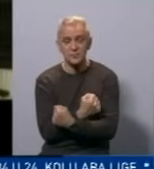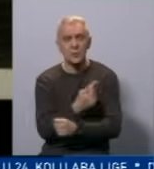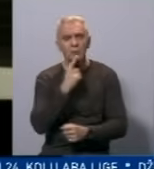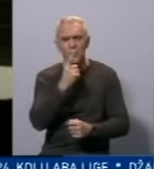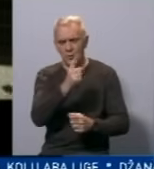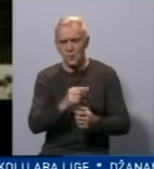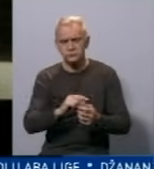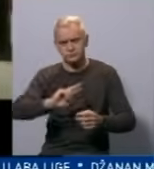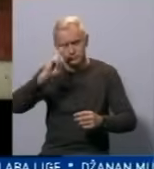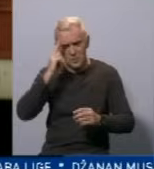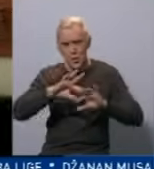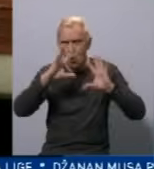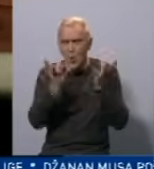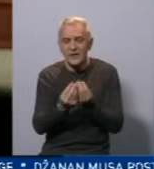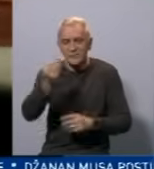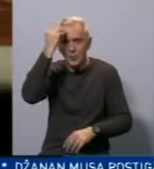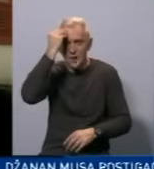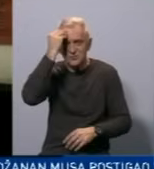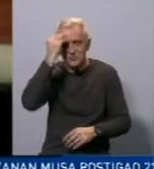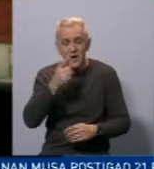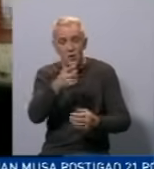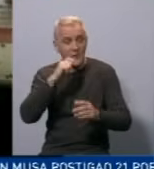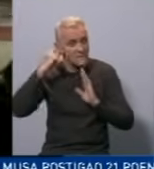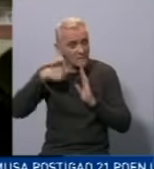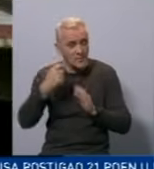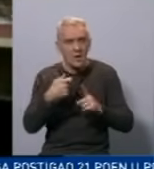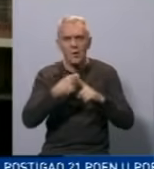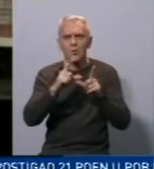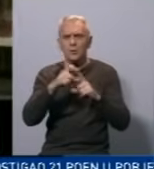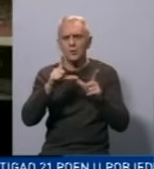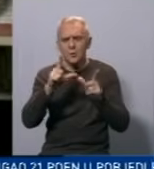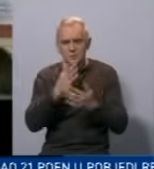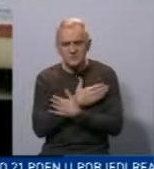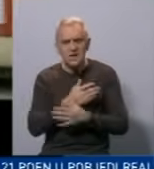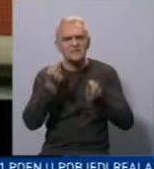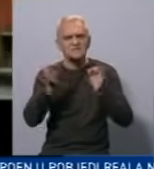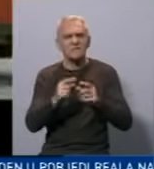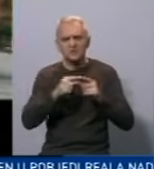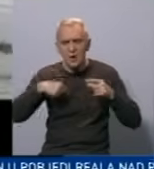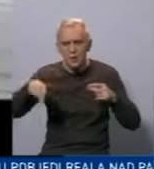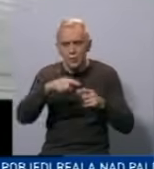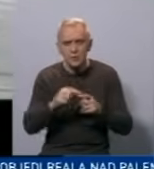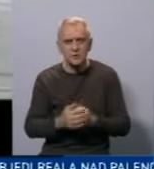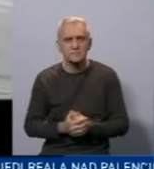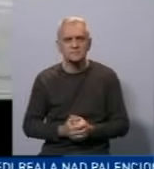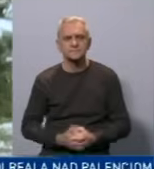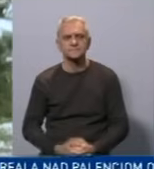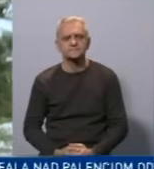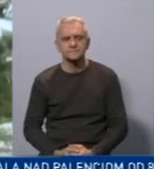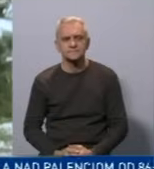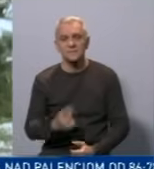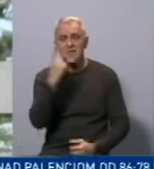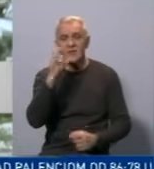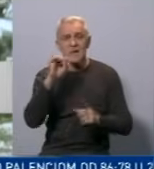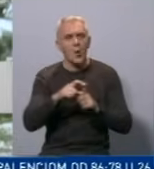replike postale dio kolektivnog pamćenja. Među tim filmovima su i Kuduz i Završeni krug reditelja Ademira Kenovića. Jedna